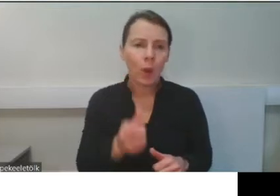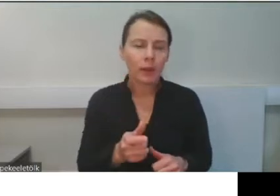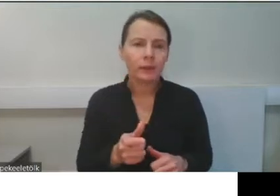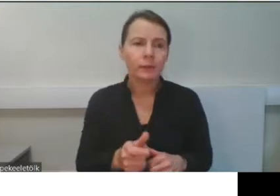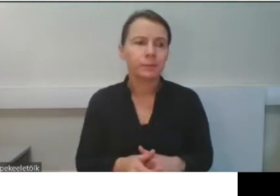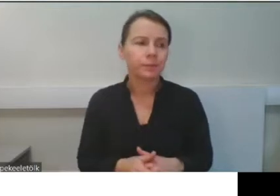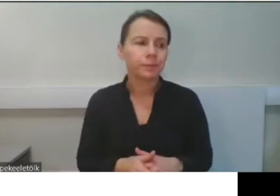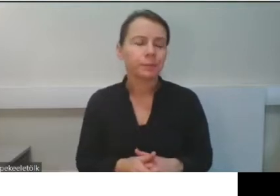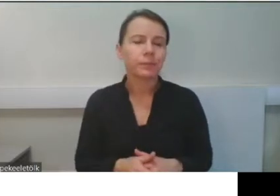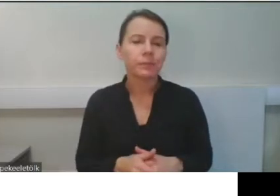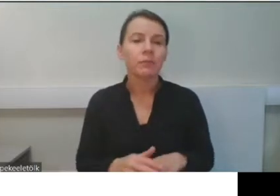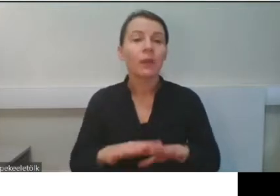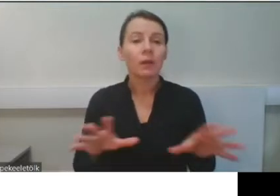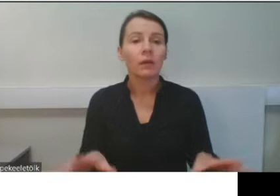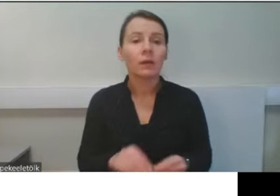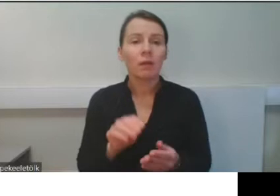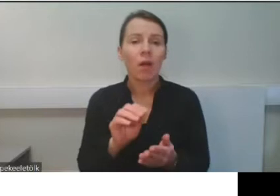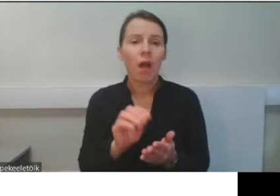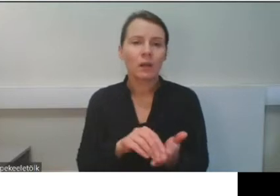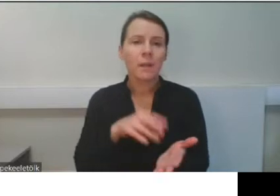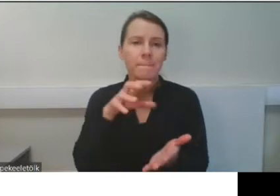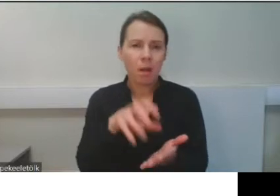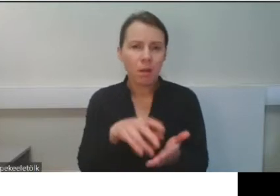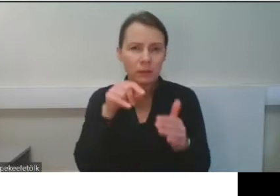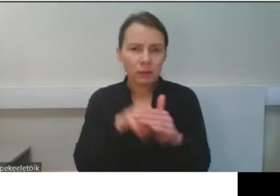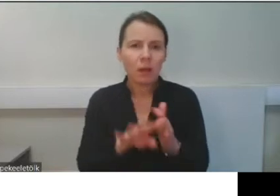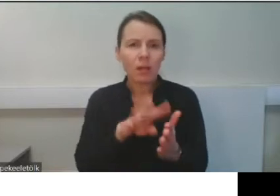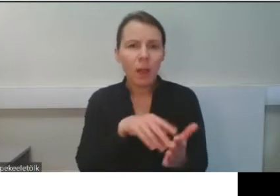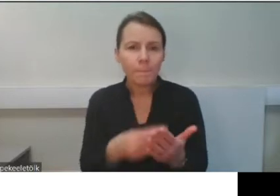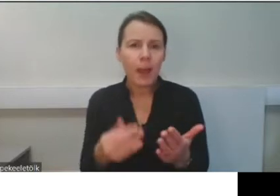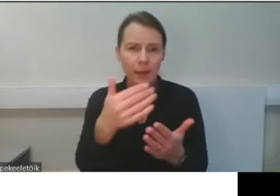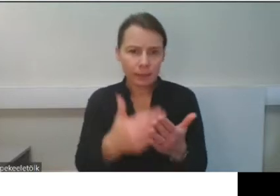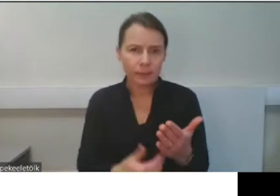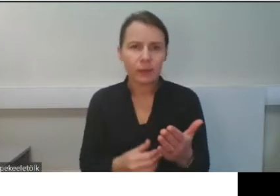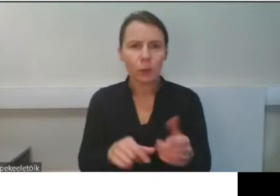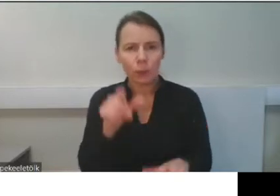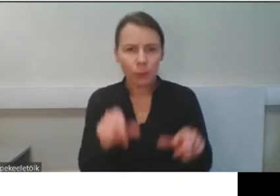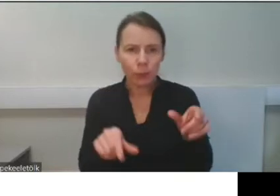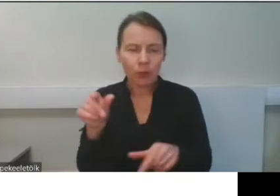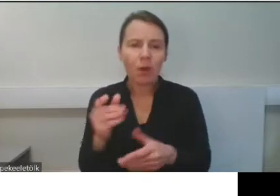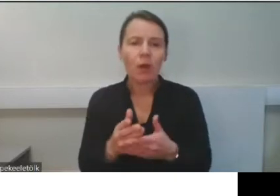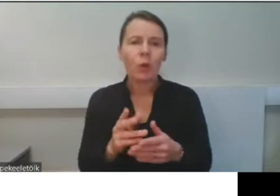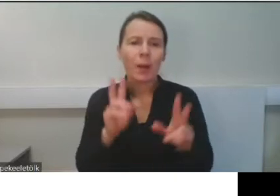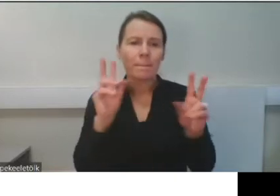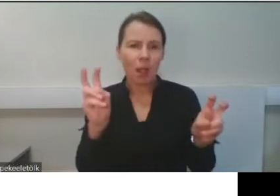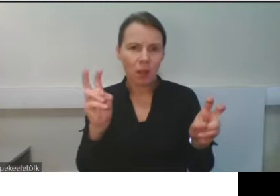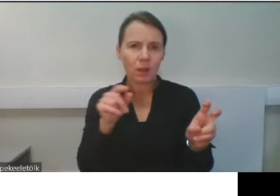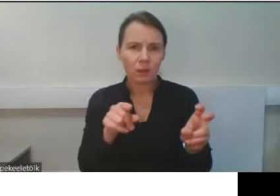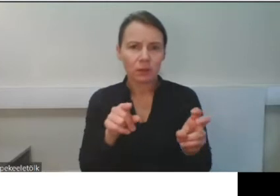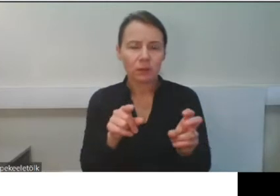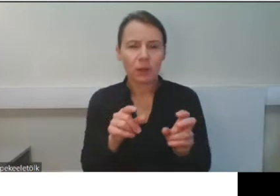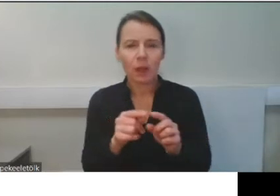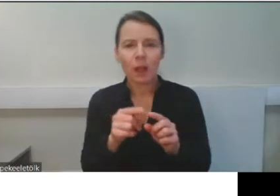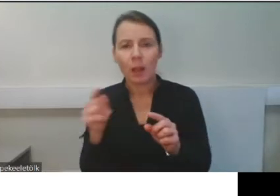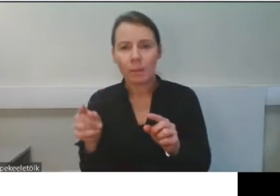tahetakse või püütakse vaadata just sellist sotsiaalmajanduslikku seisundit ja selle mõju tervisele . et siin tõsi ei